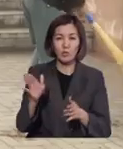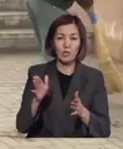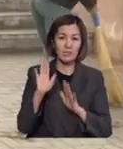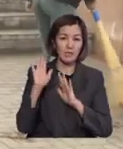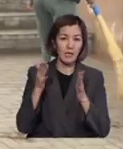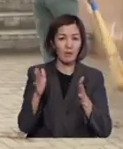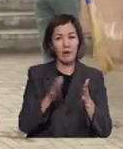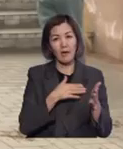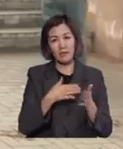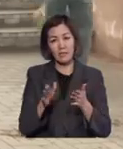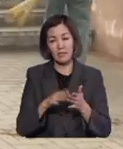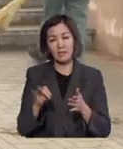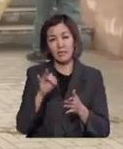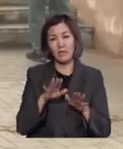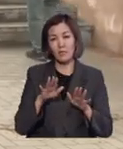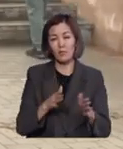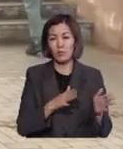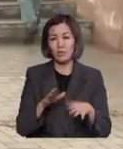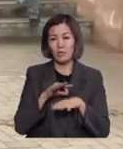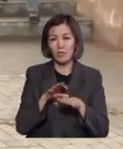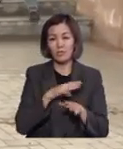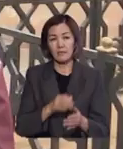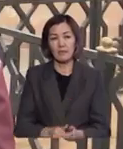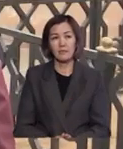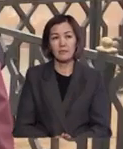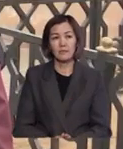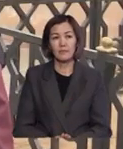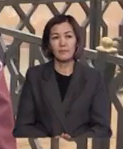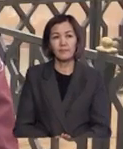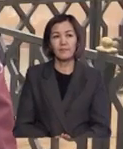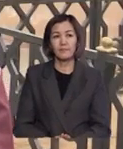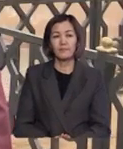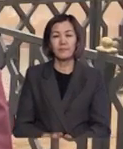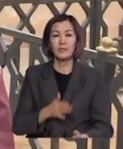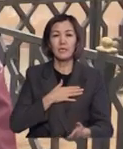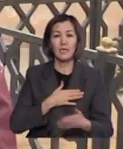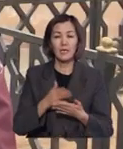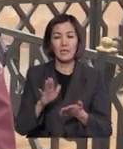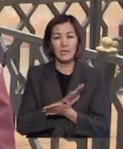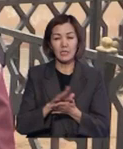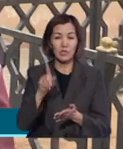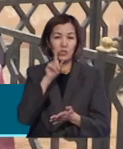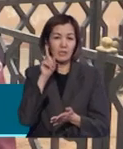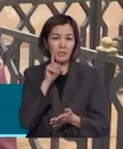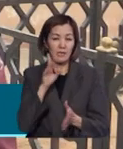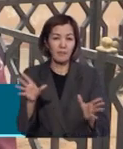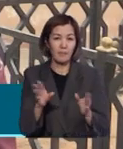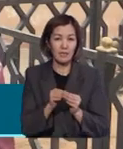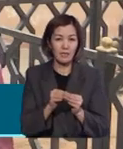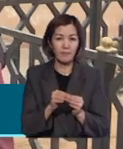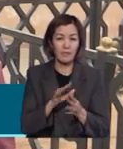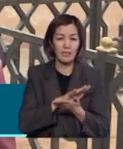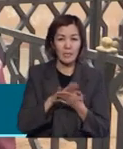абаттандырды. Тарихи мұра аумағын ретке келтірді. Барша ауданның ерікті жастары және аудан жастары бірігіп